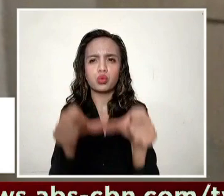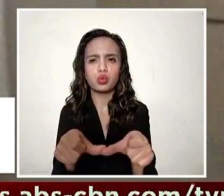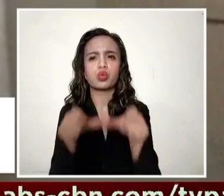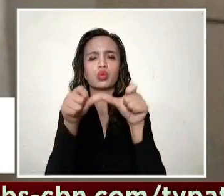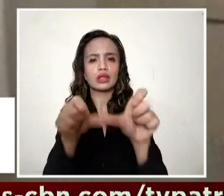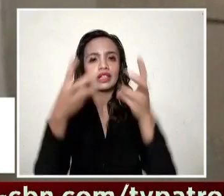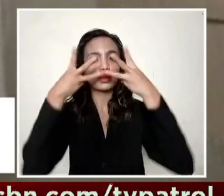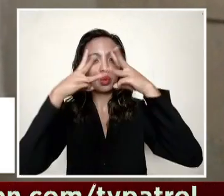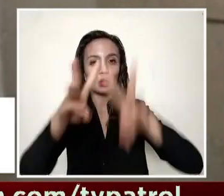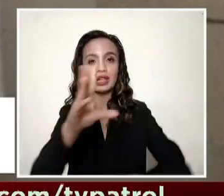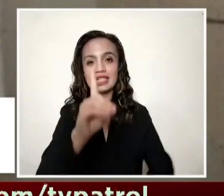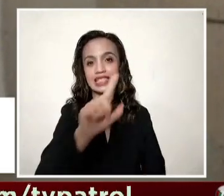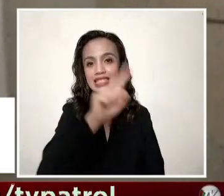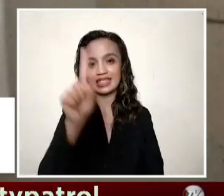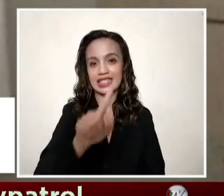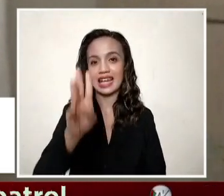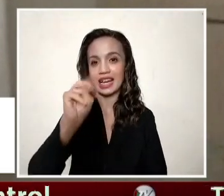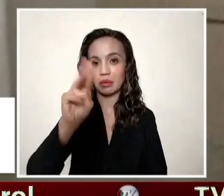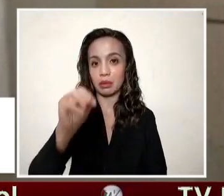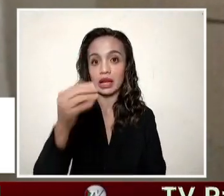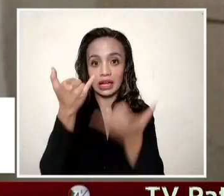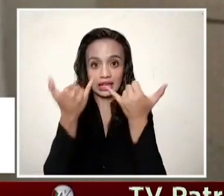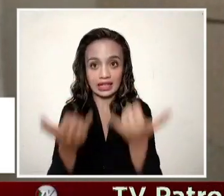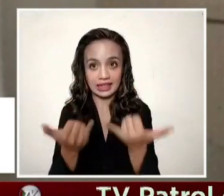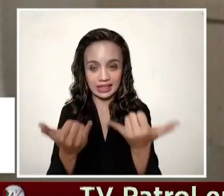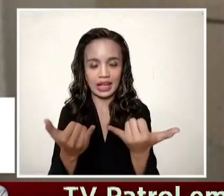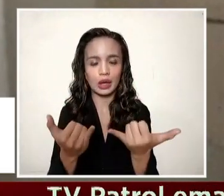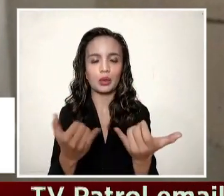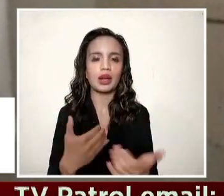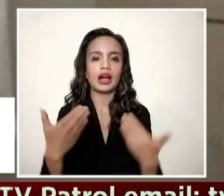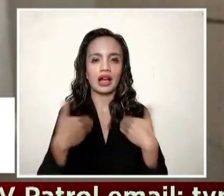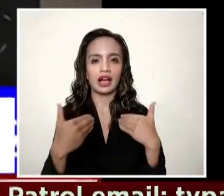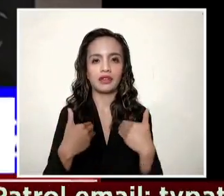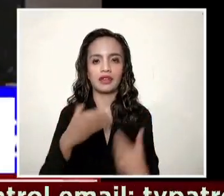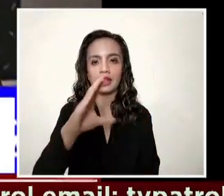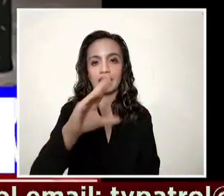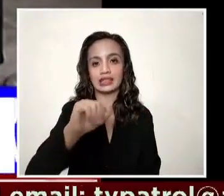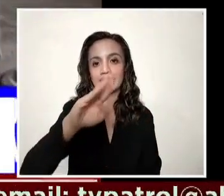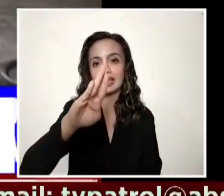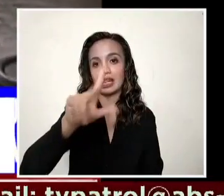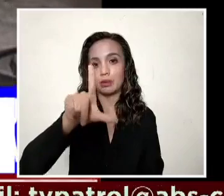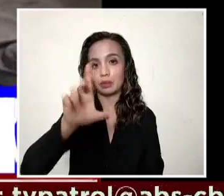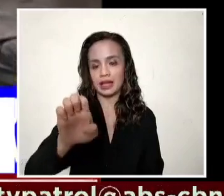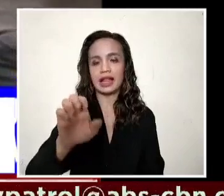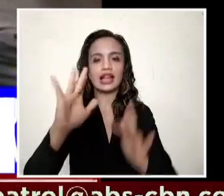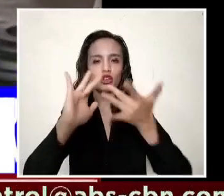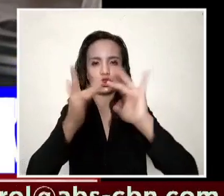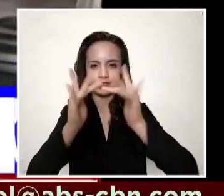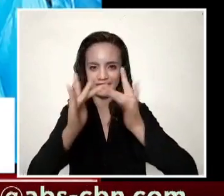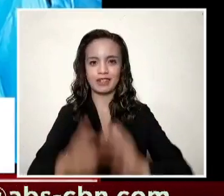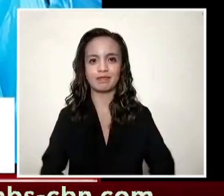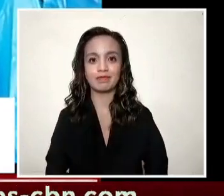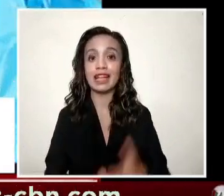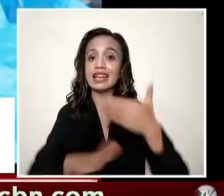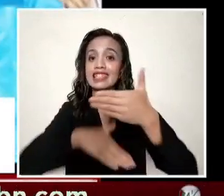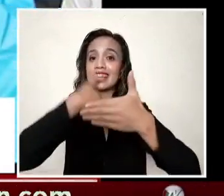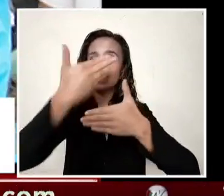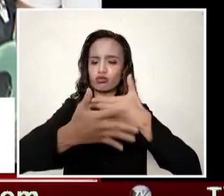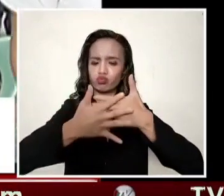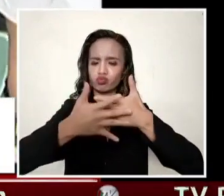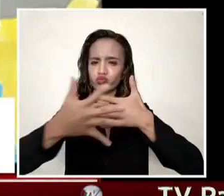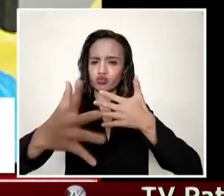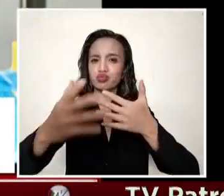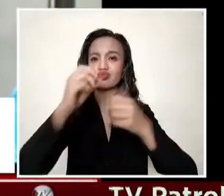teleradyo ngayon na nasa cable na tayo at nasa digital platforms. Sa mga susunod pang mga taon na kasama namin